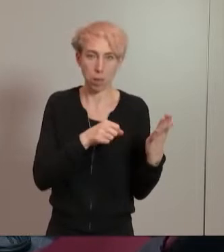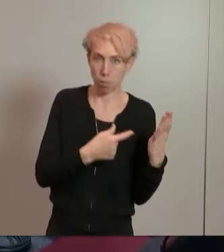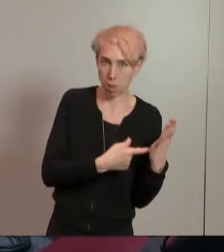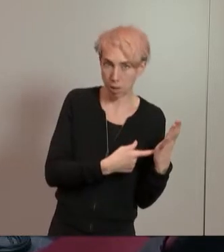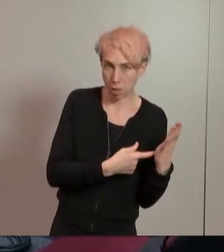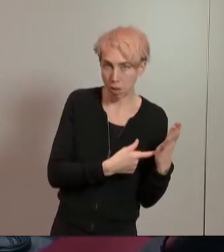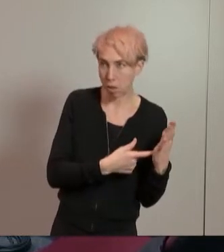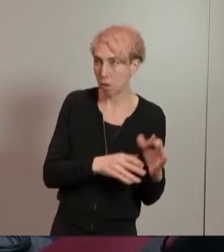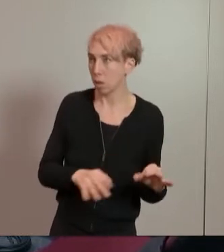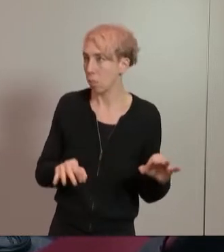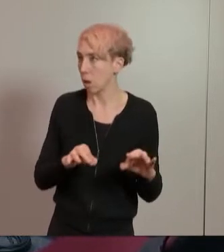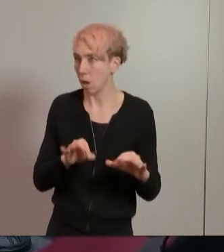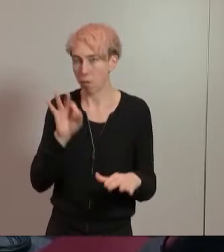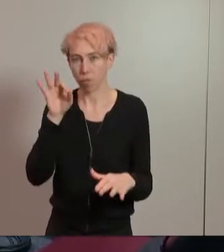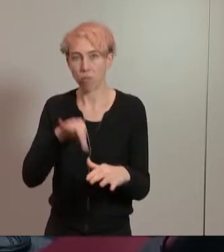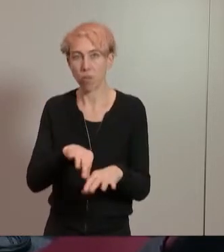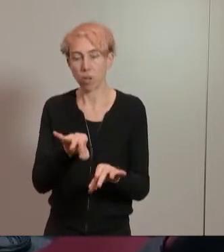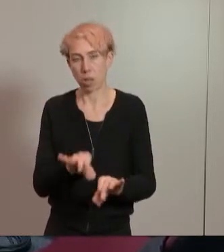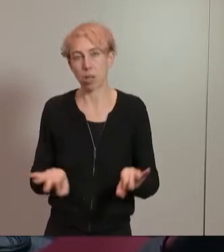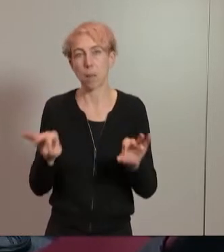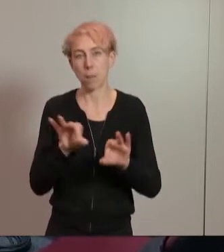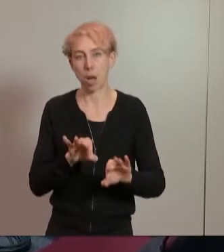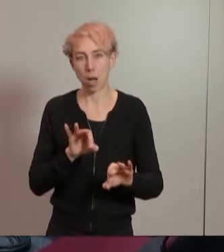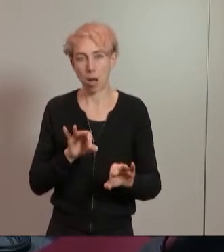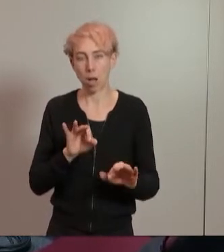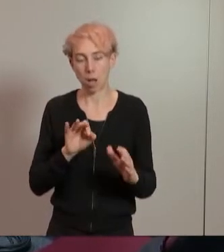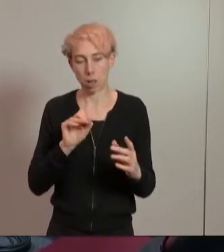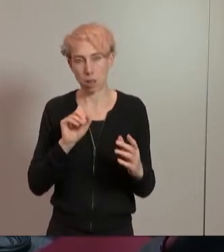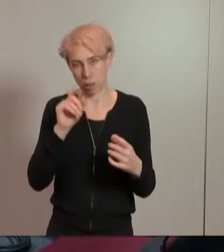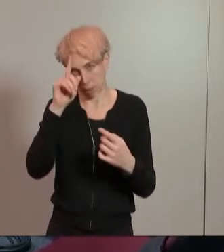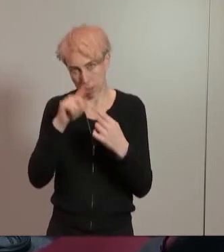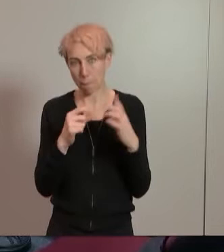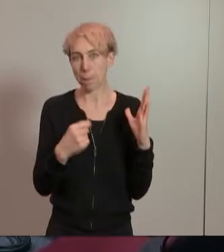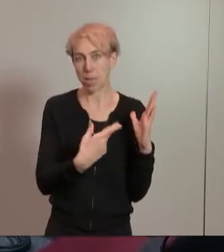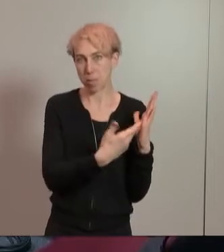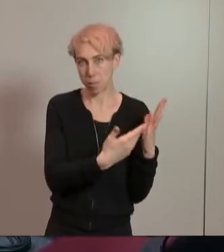Il n'y a pas de vote sur cette délibération.